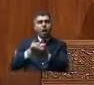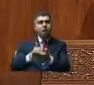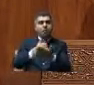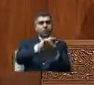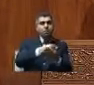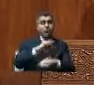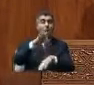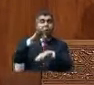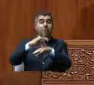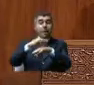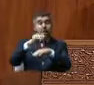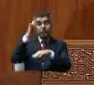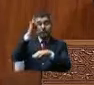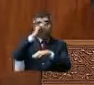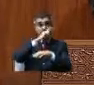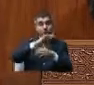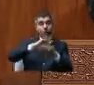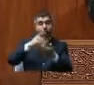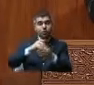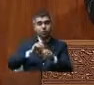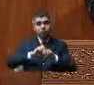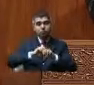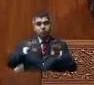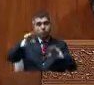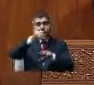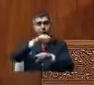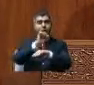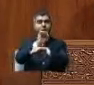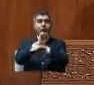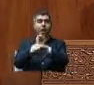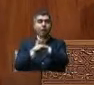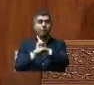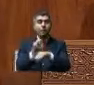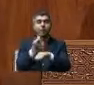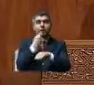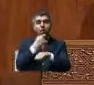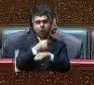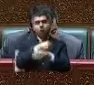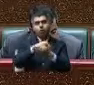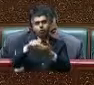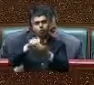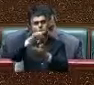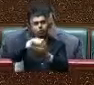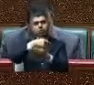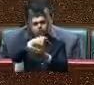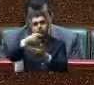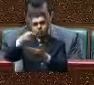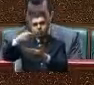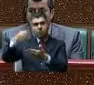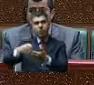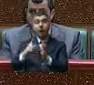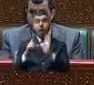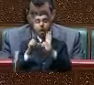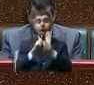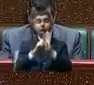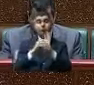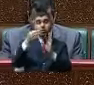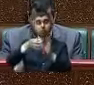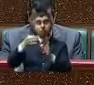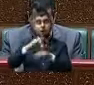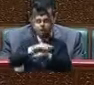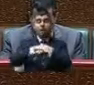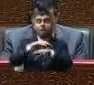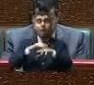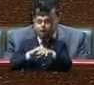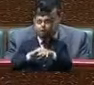الأمراض وتحسين الحكامة وتعميم التغطية الصحية الأساسية وتوفير الأدوية المستلزمة الطبية وتعزيز الإطار القانوني وتوطين الجهوية